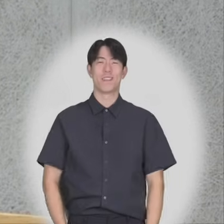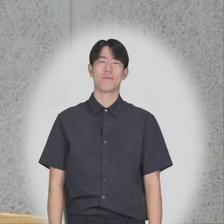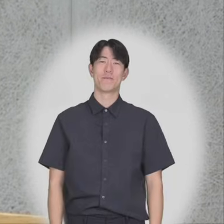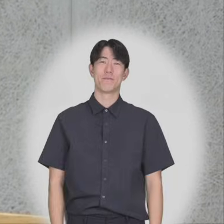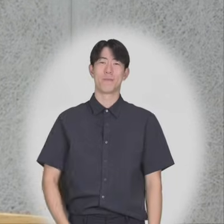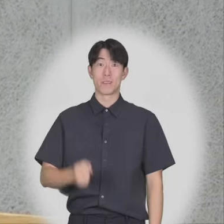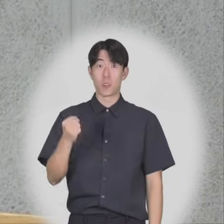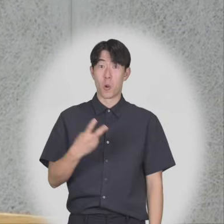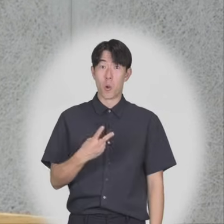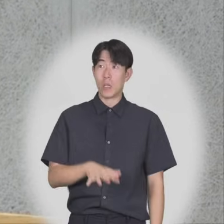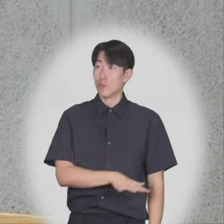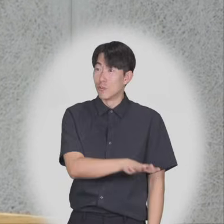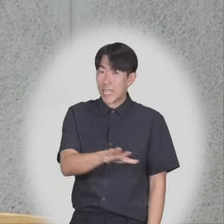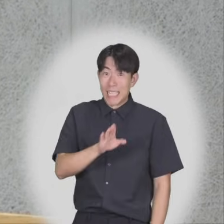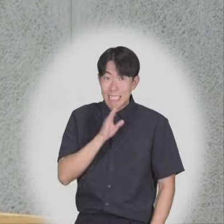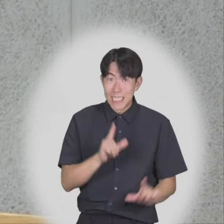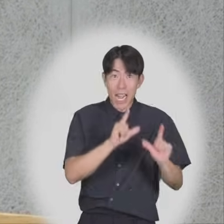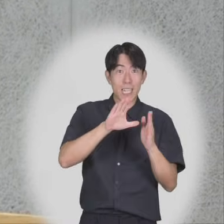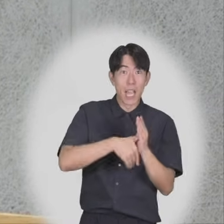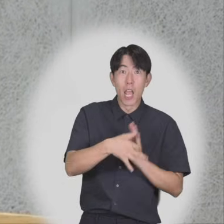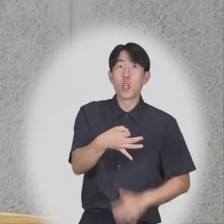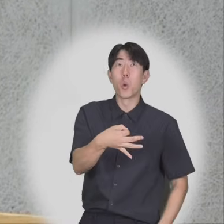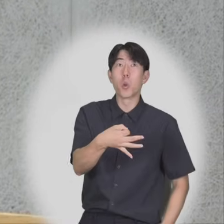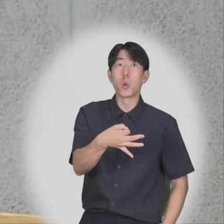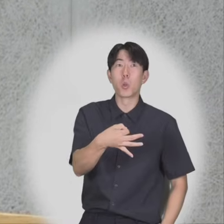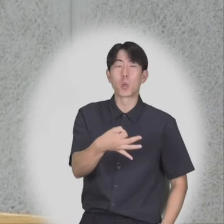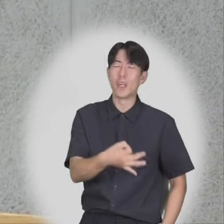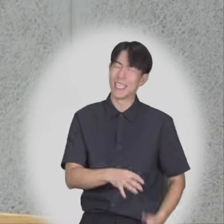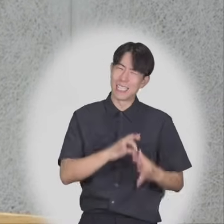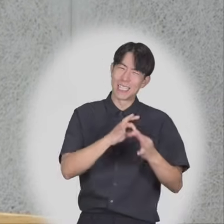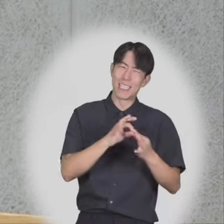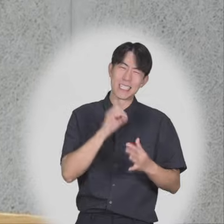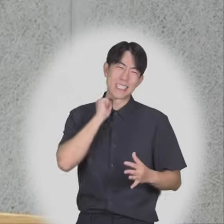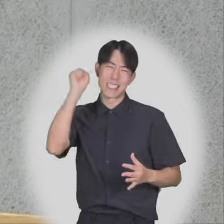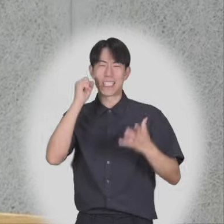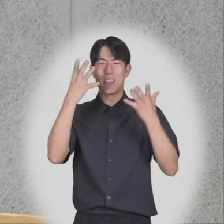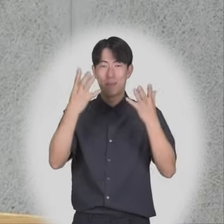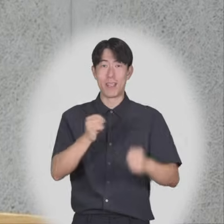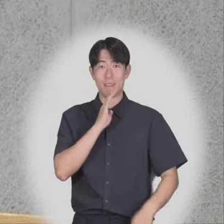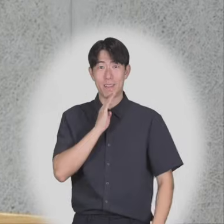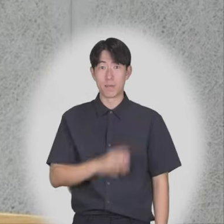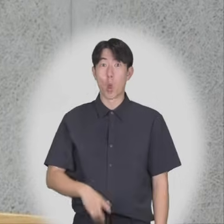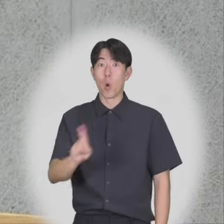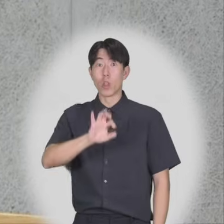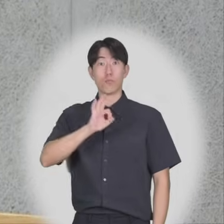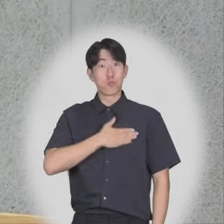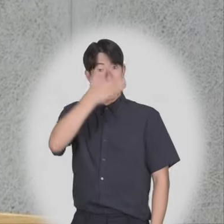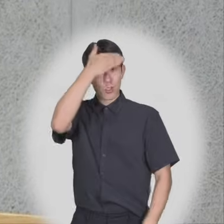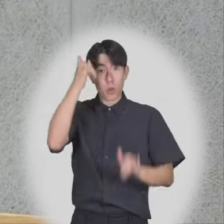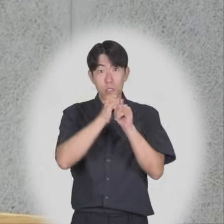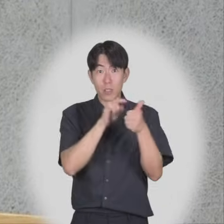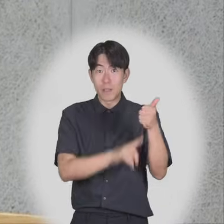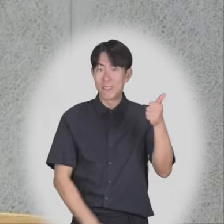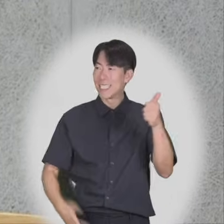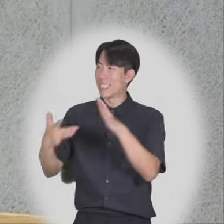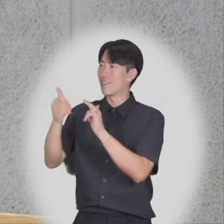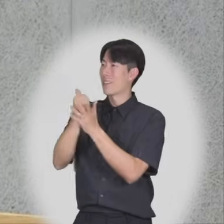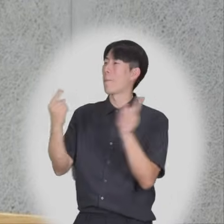우리의 현실적인 문제이기도 합니다. 여러분 잘 아시는 대로 어떤 부자 청년이 예수님을